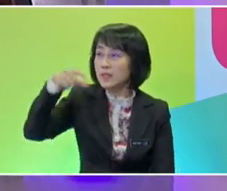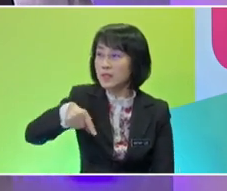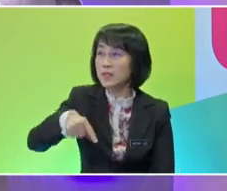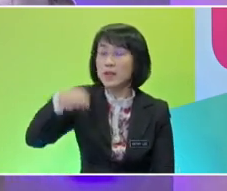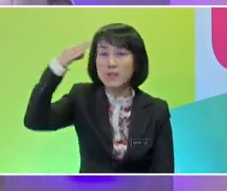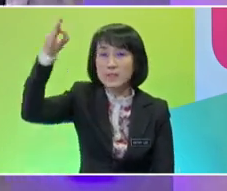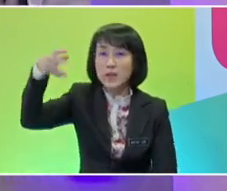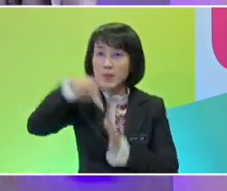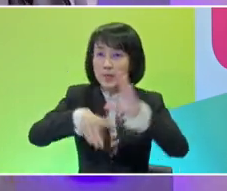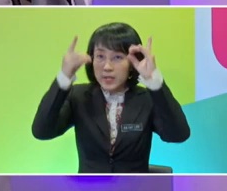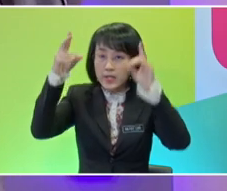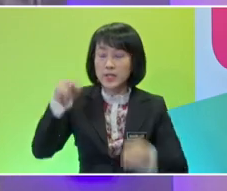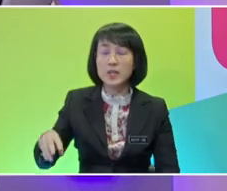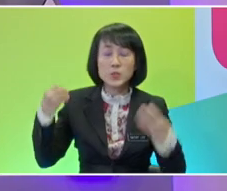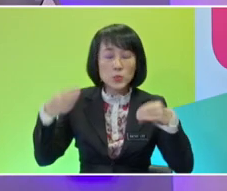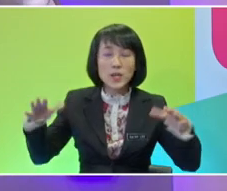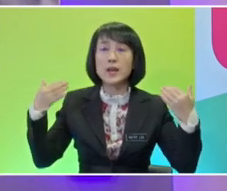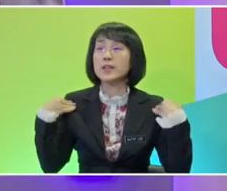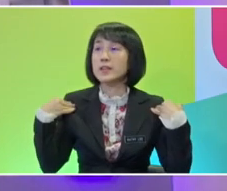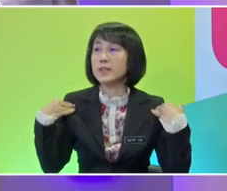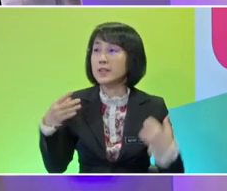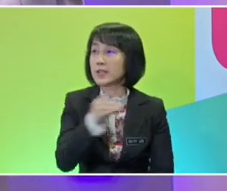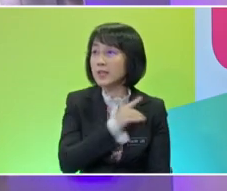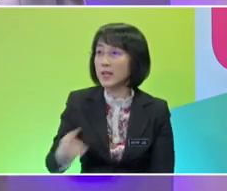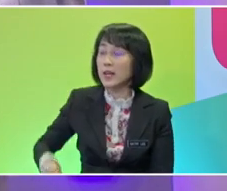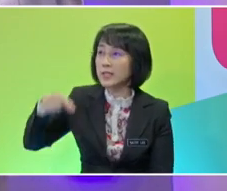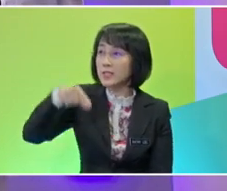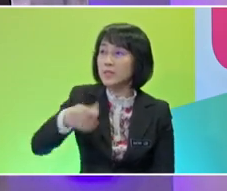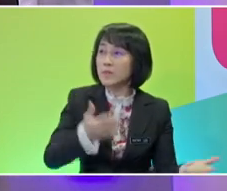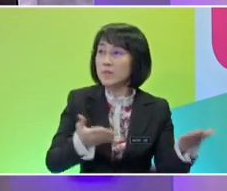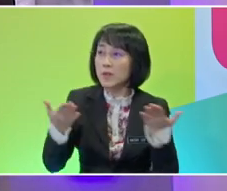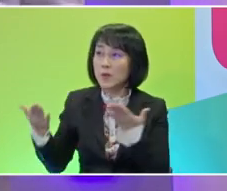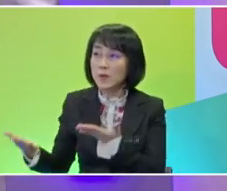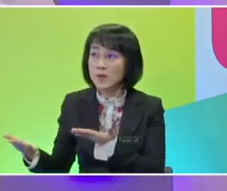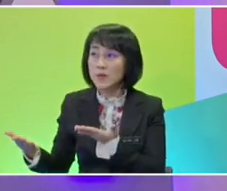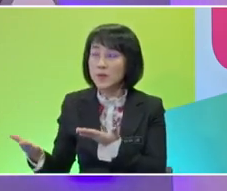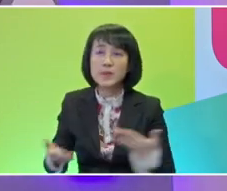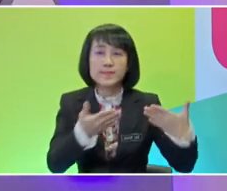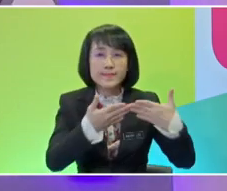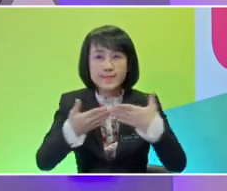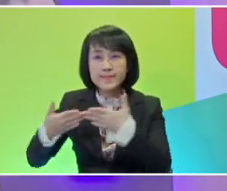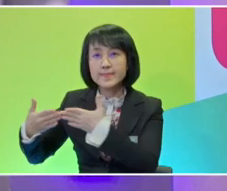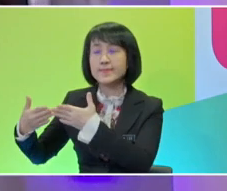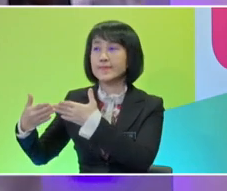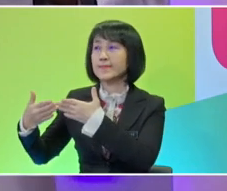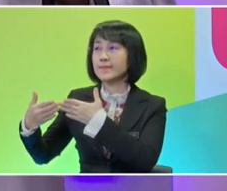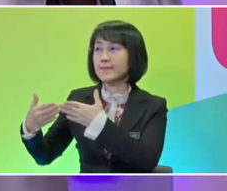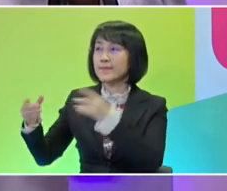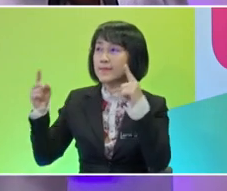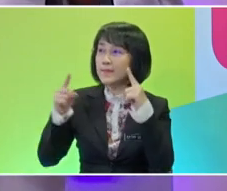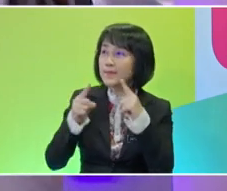wujud hanya membawa kepada eee kesinambungan kepada